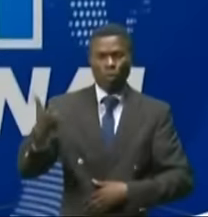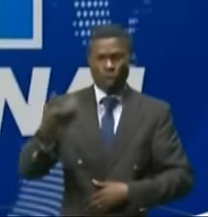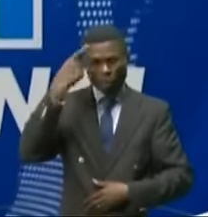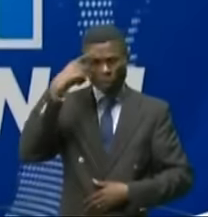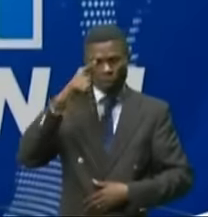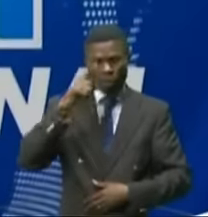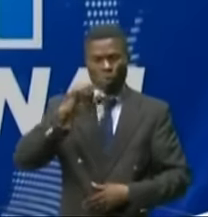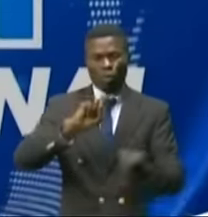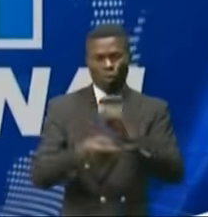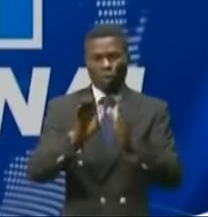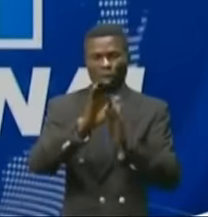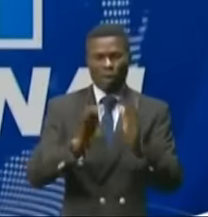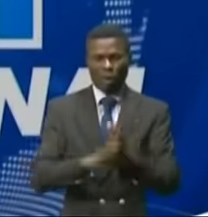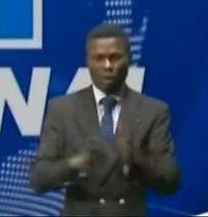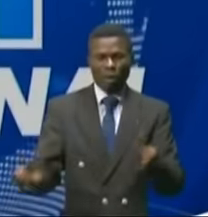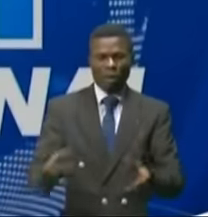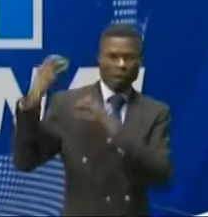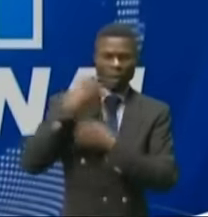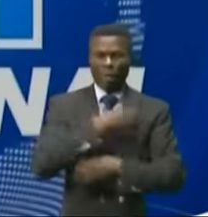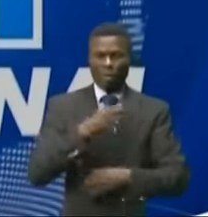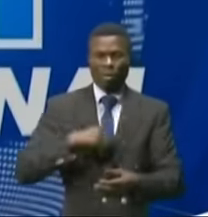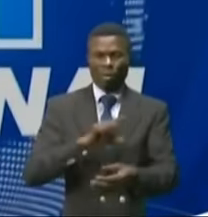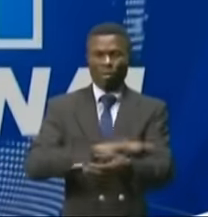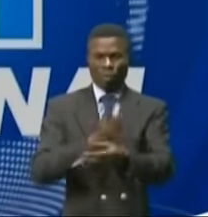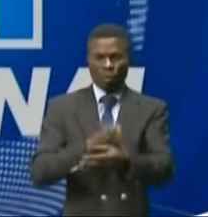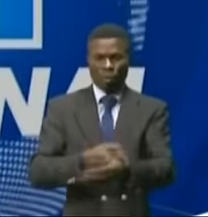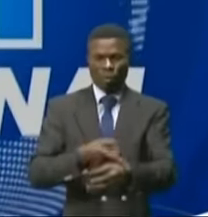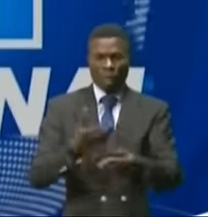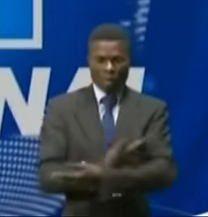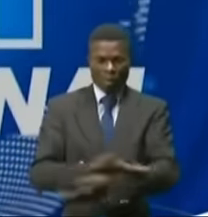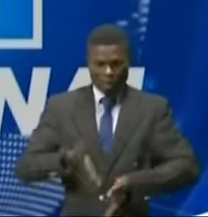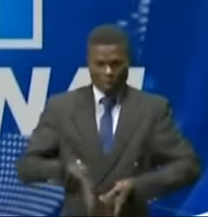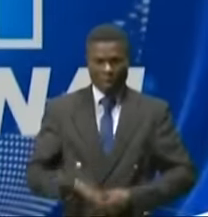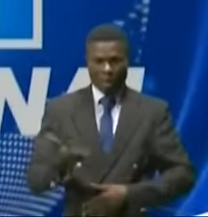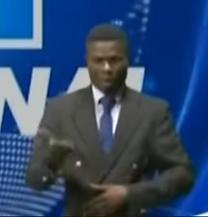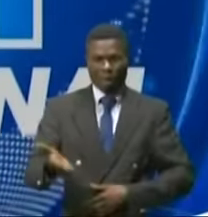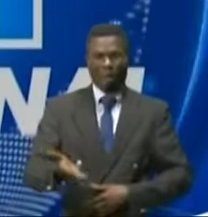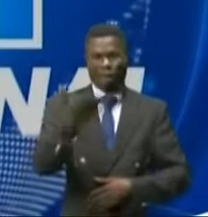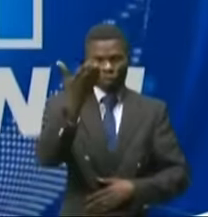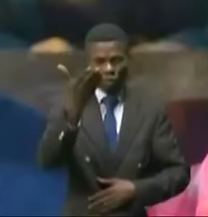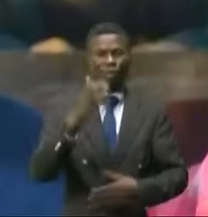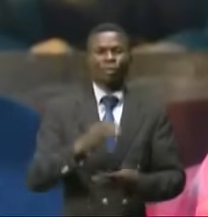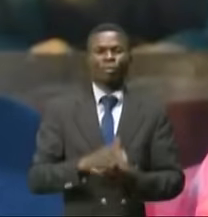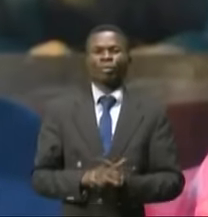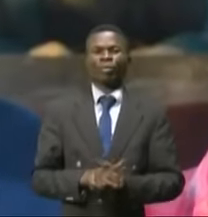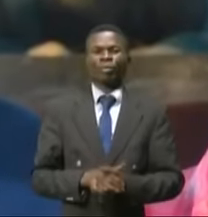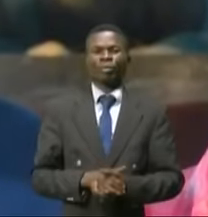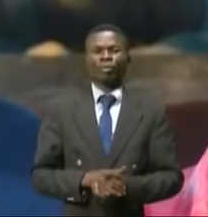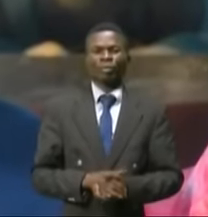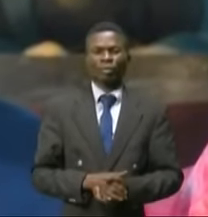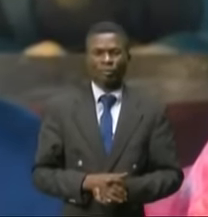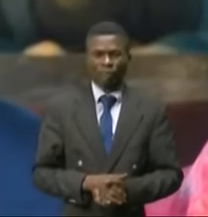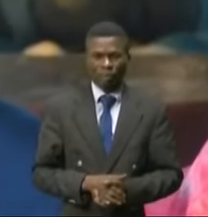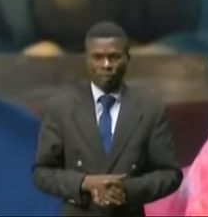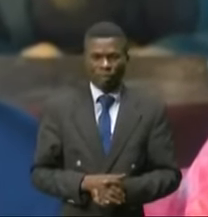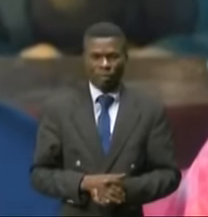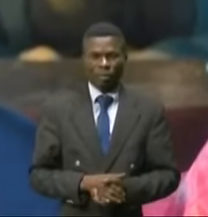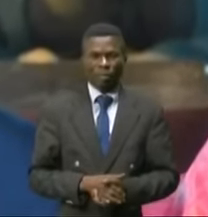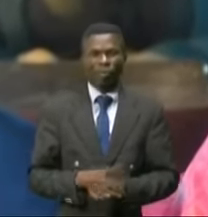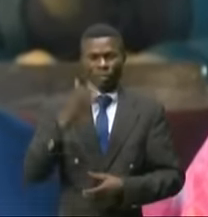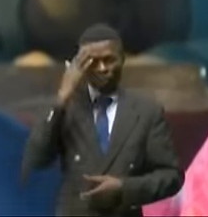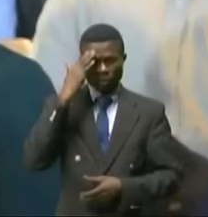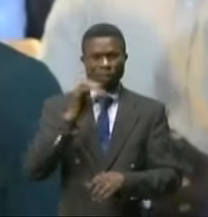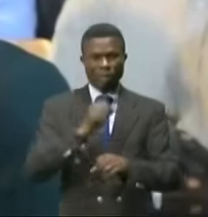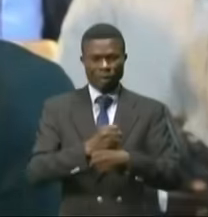pour améliorer la prise en charge des femmes enceintes et de nouveau-nés. Eric Abamba, reportage. Une avancée de plus vient